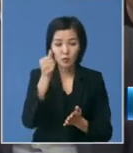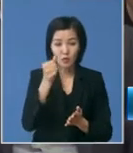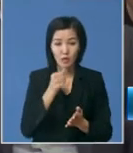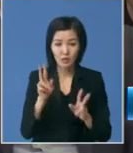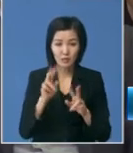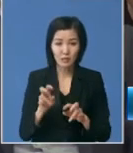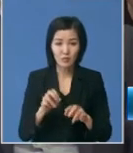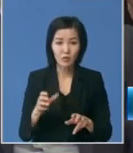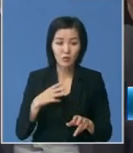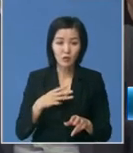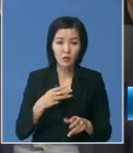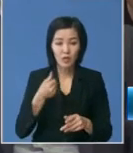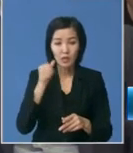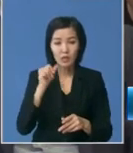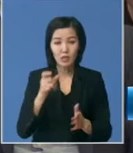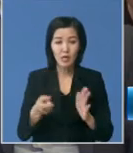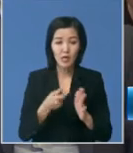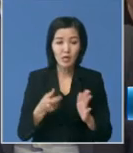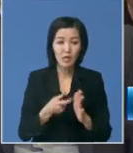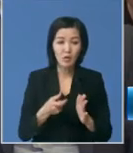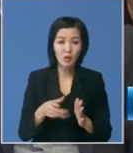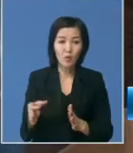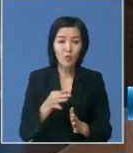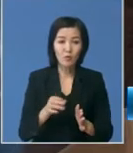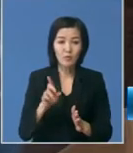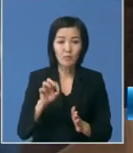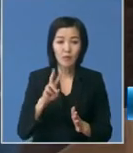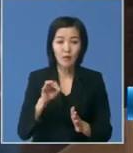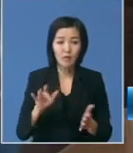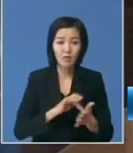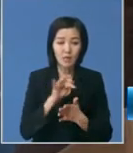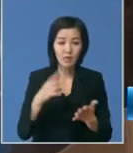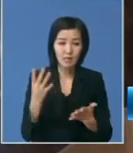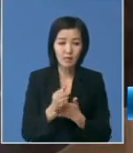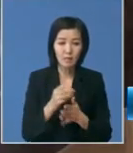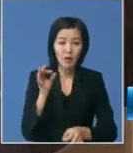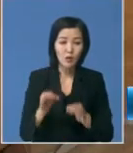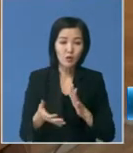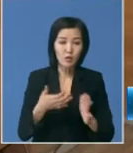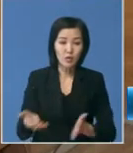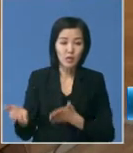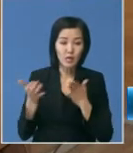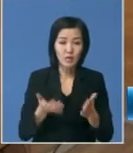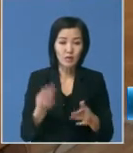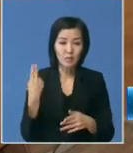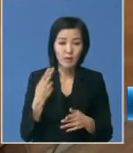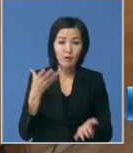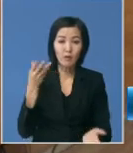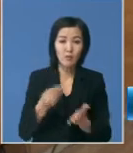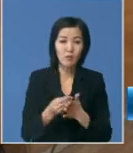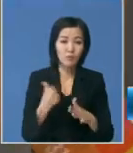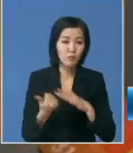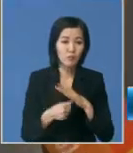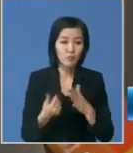іздеуде жүрген. Күні кеше Қарағанды облысы Балқаш қаласынан табылды. Сотқа шақыртылып, ол алиментті төлемеу себебін жұмыссыздықпен